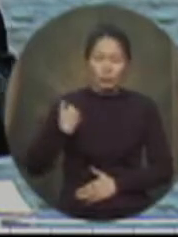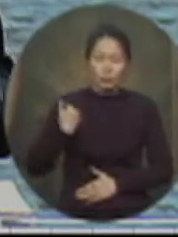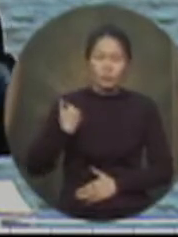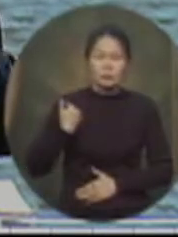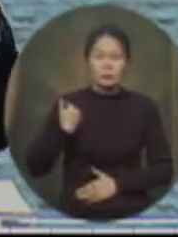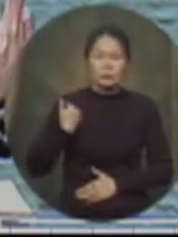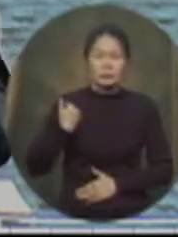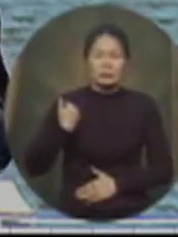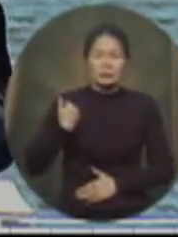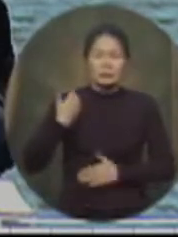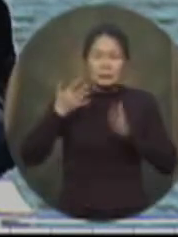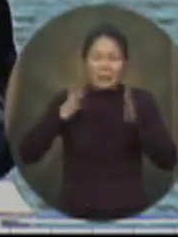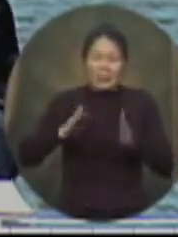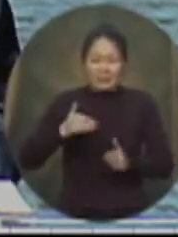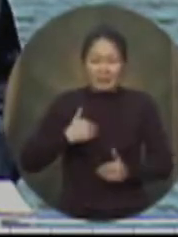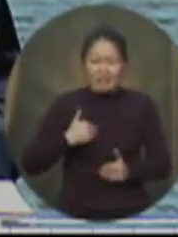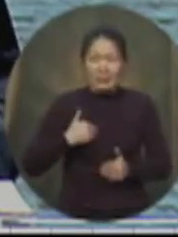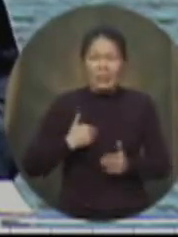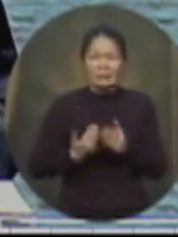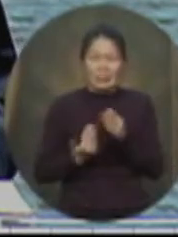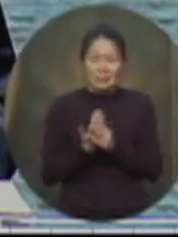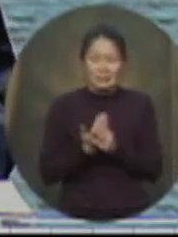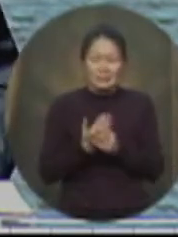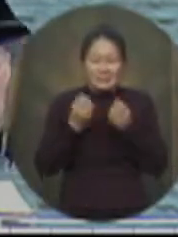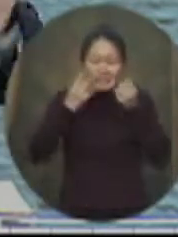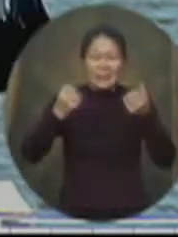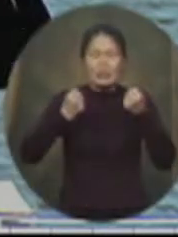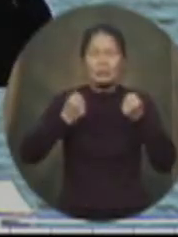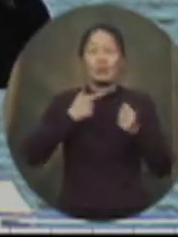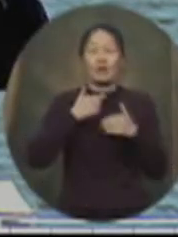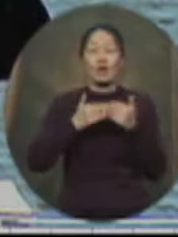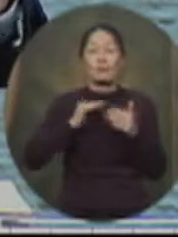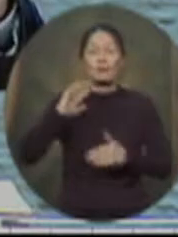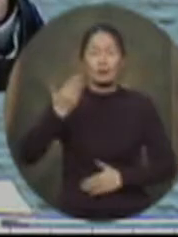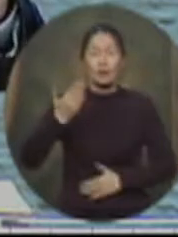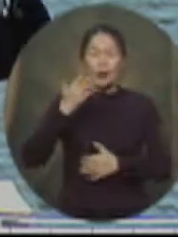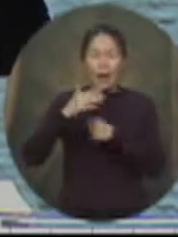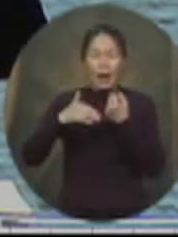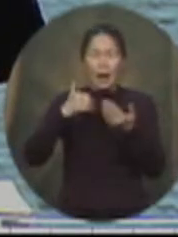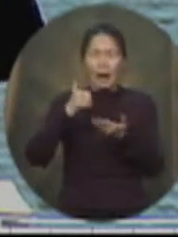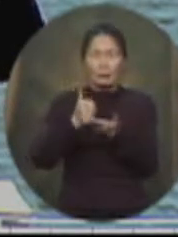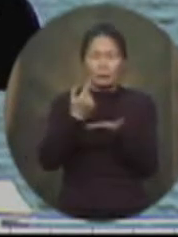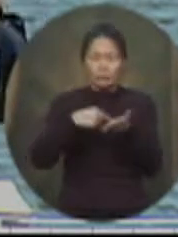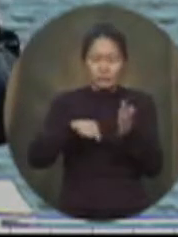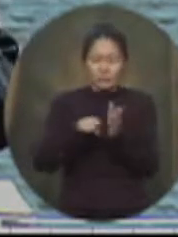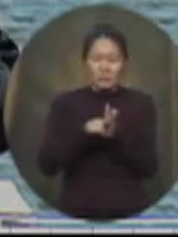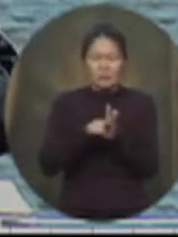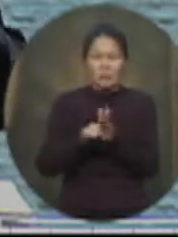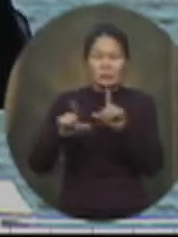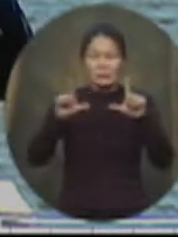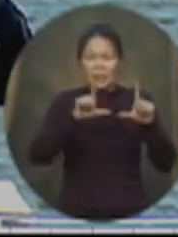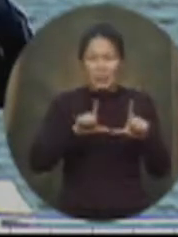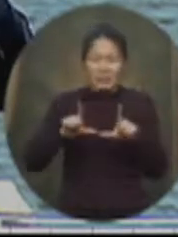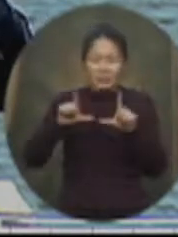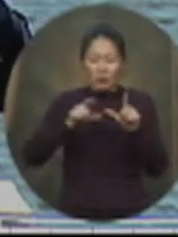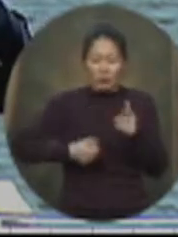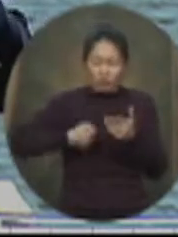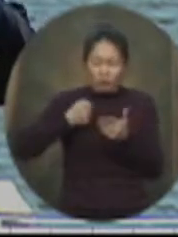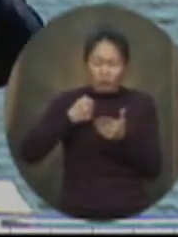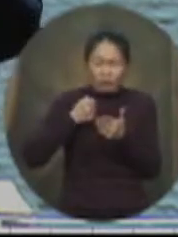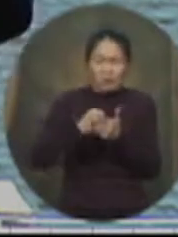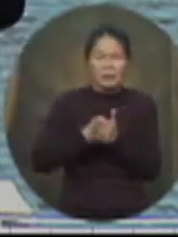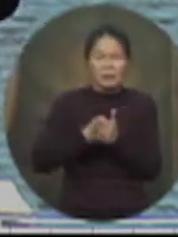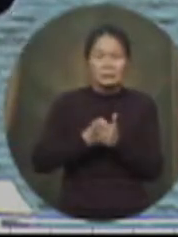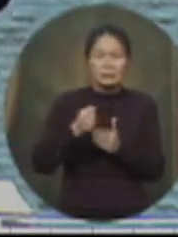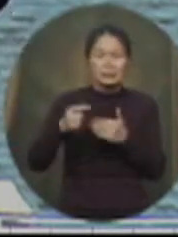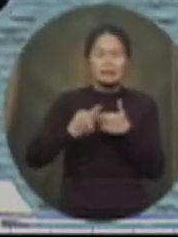엄청난 3 힘을 경험하게 되고 하나님을 위해서 살기로 결단하는 지명이 뜨겁게 일어나고